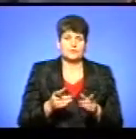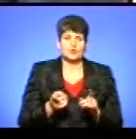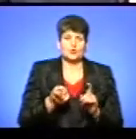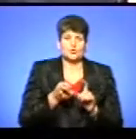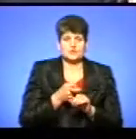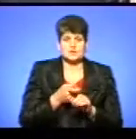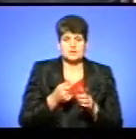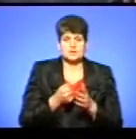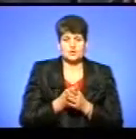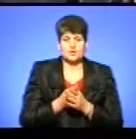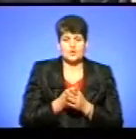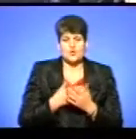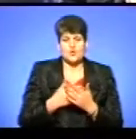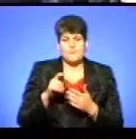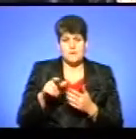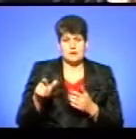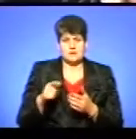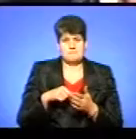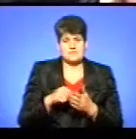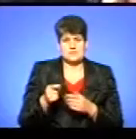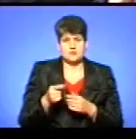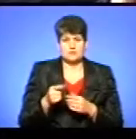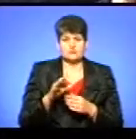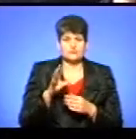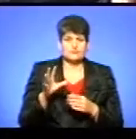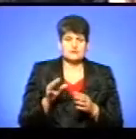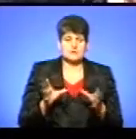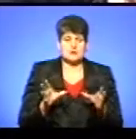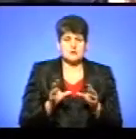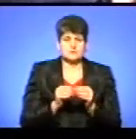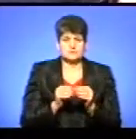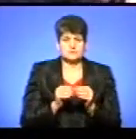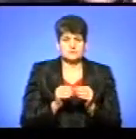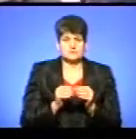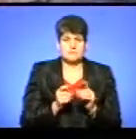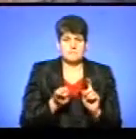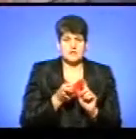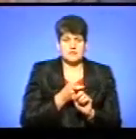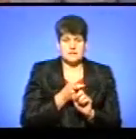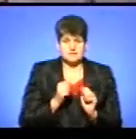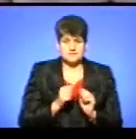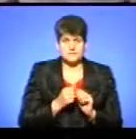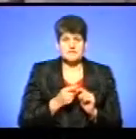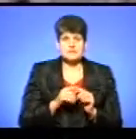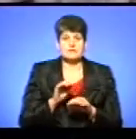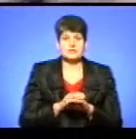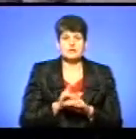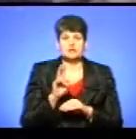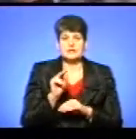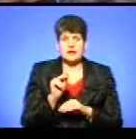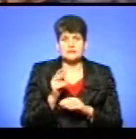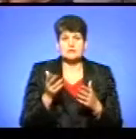долучитися, так, знаєте, щоб до громади міста Тернополя, щоб всі разом приєдналися. Фактично, це є дата, з